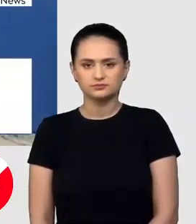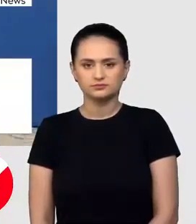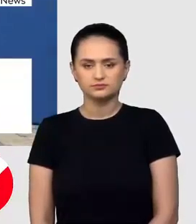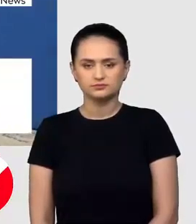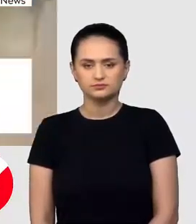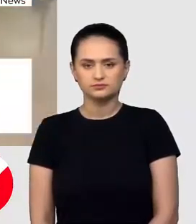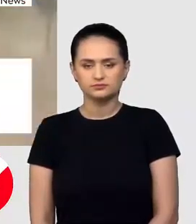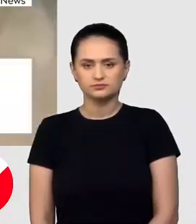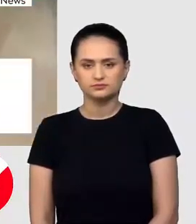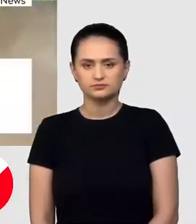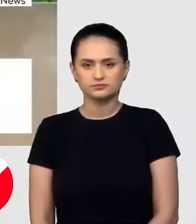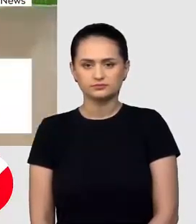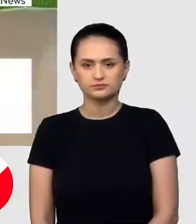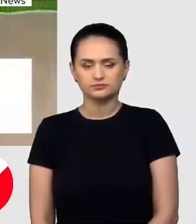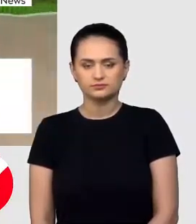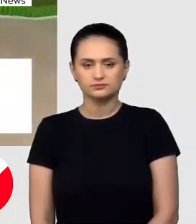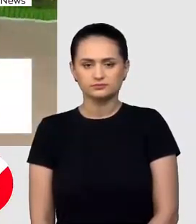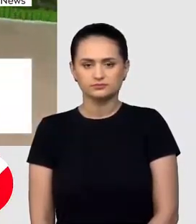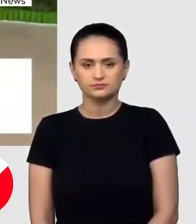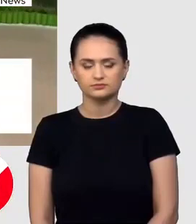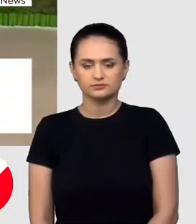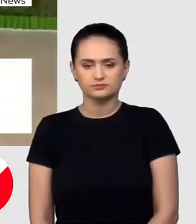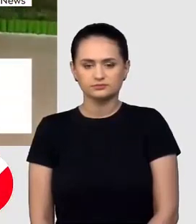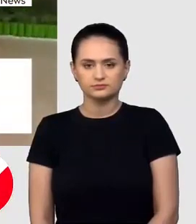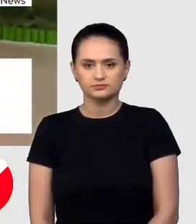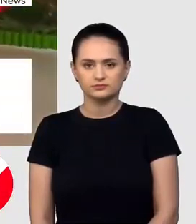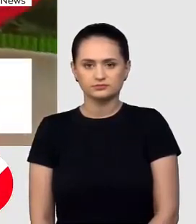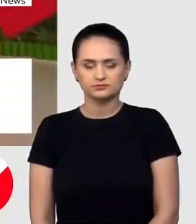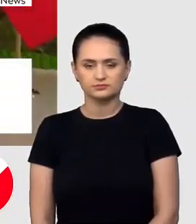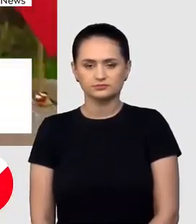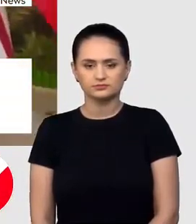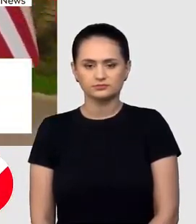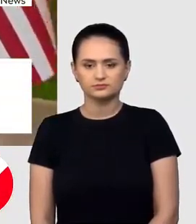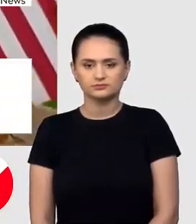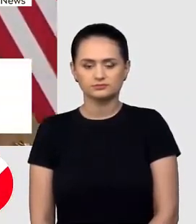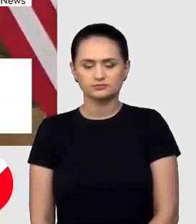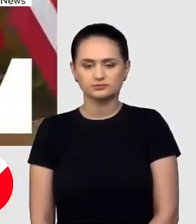un conflict, nu ar fi exclus chiar un conflict armat. Îți mulțumesc tare mult, Monica, pentru informații.